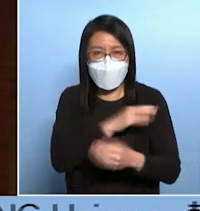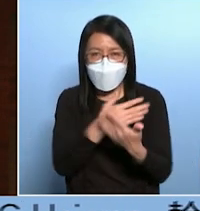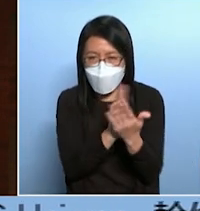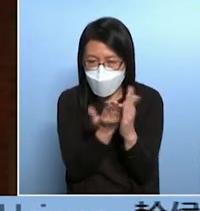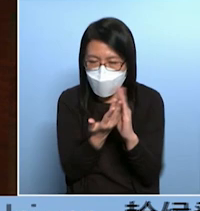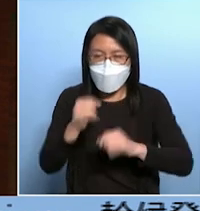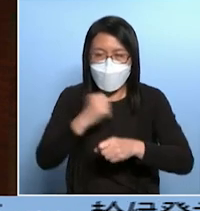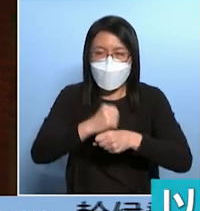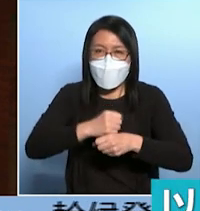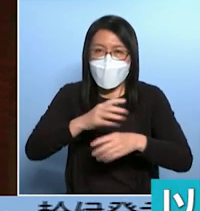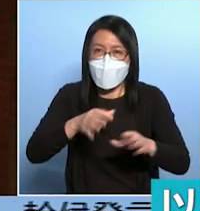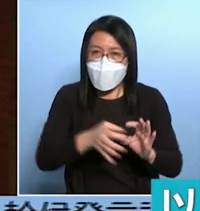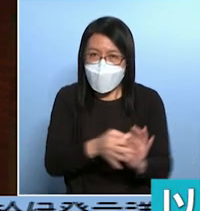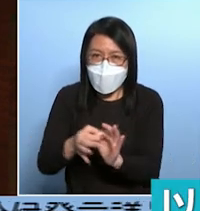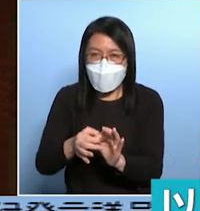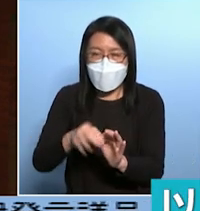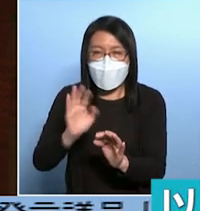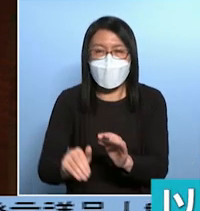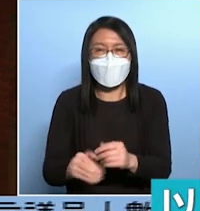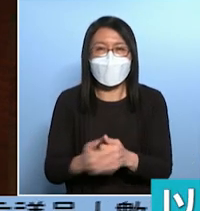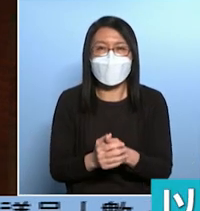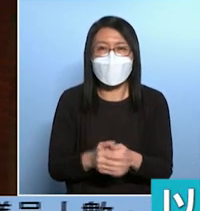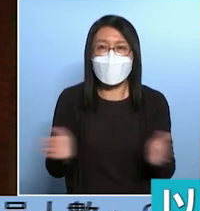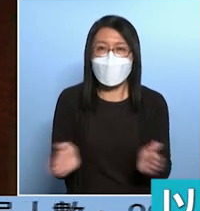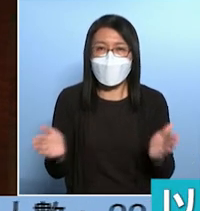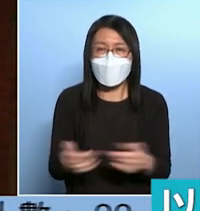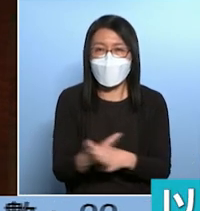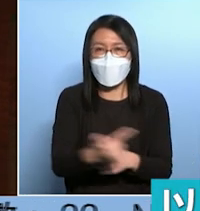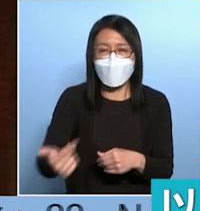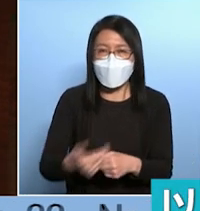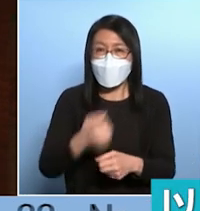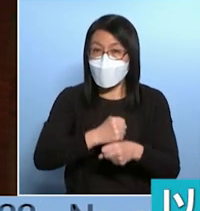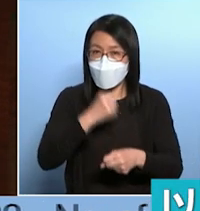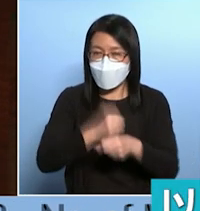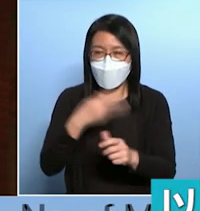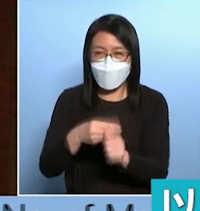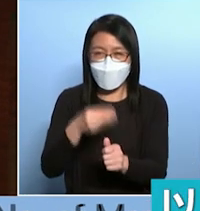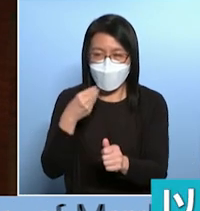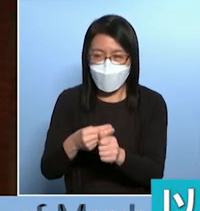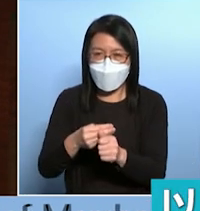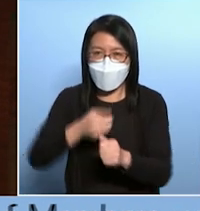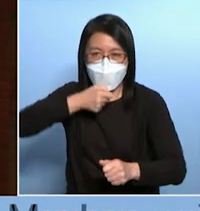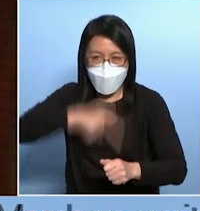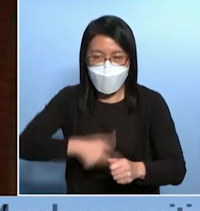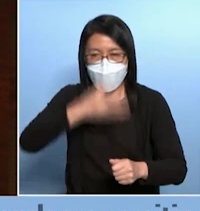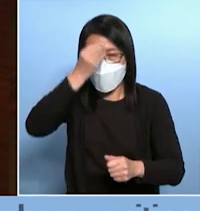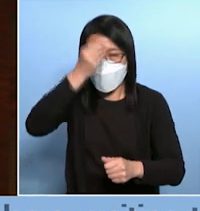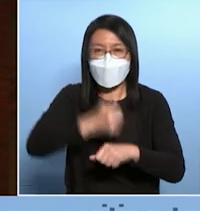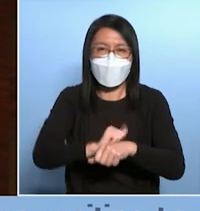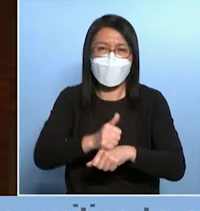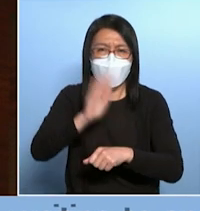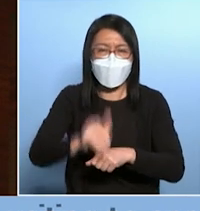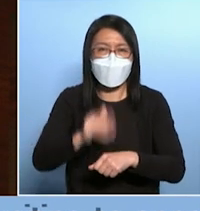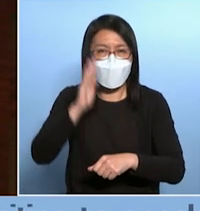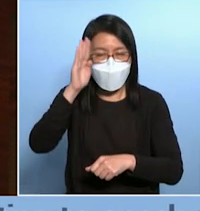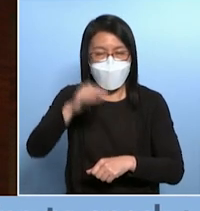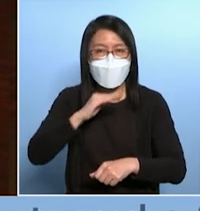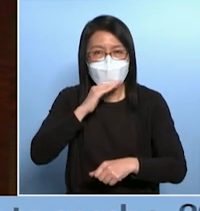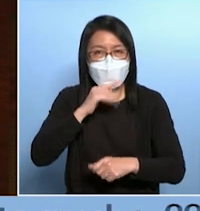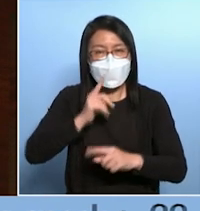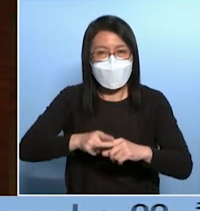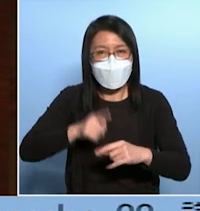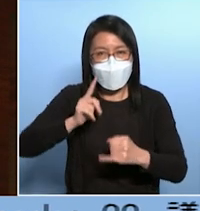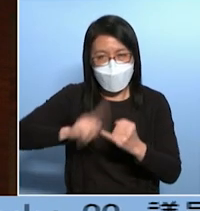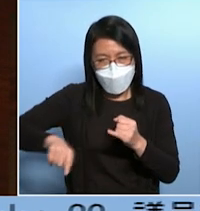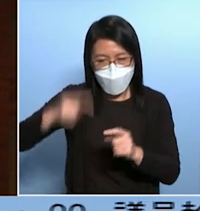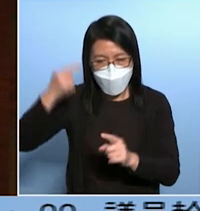學界的銜接，以及是推動更多的在職培訓和終身學習的機會。我期待他秉承以結果為目